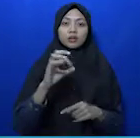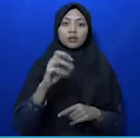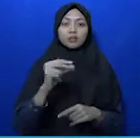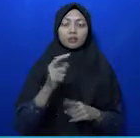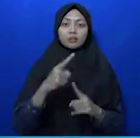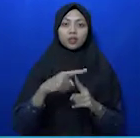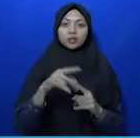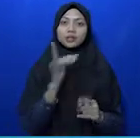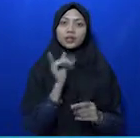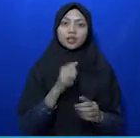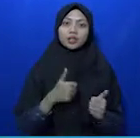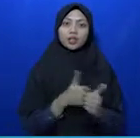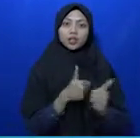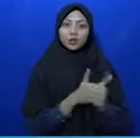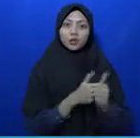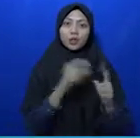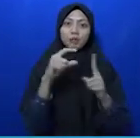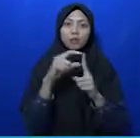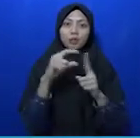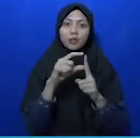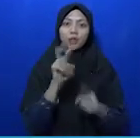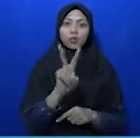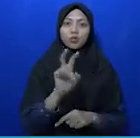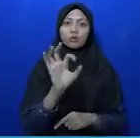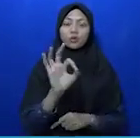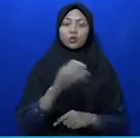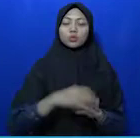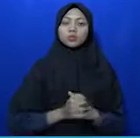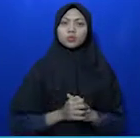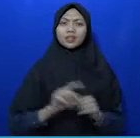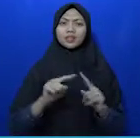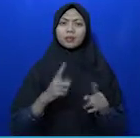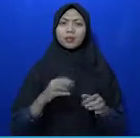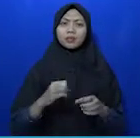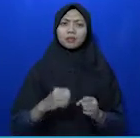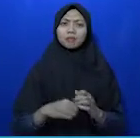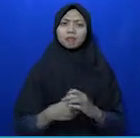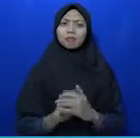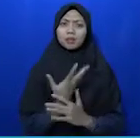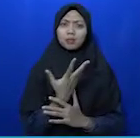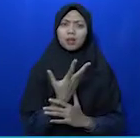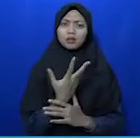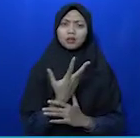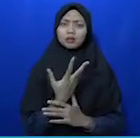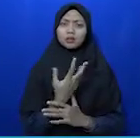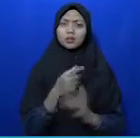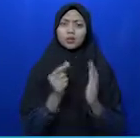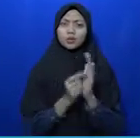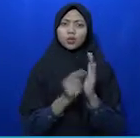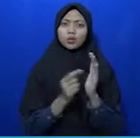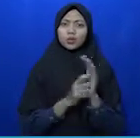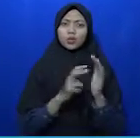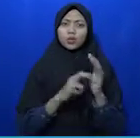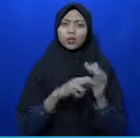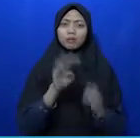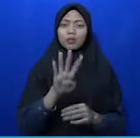menjadi mengikuti PP20 tersebut. Nah, tapi dalam perkembangannya sesudah terbitnya Undang-Undang Nomor 4 tahun